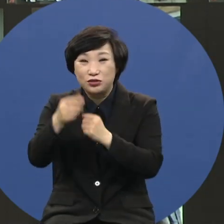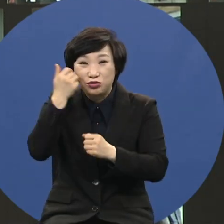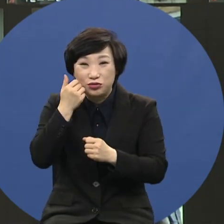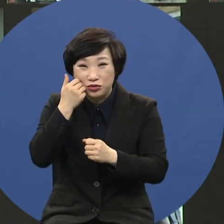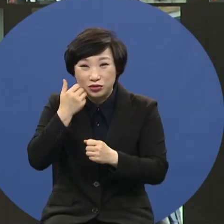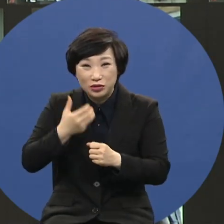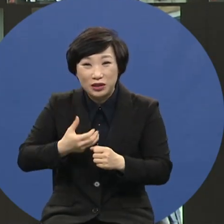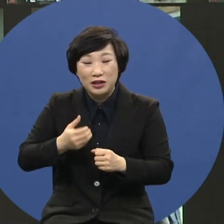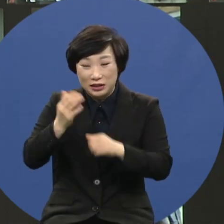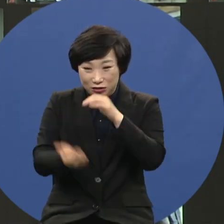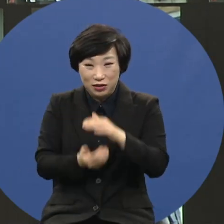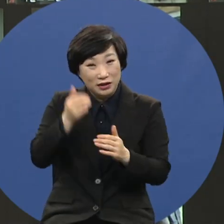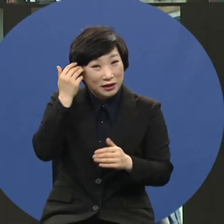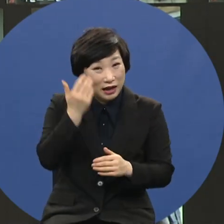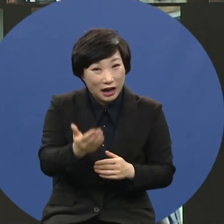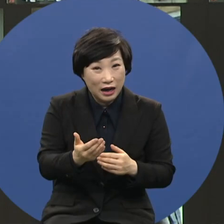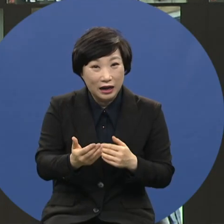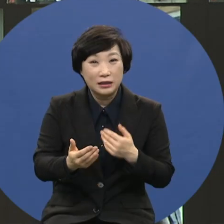이루어지신 분 아멘 합시다.